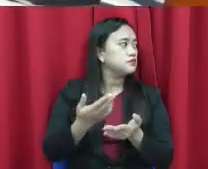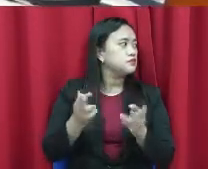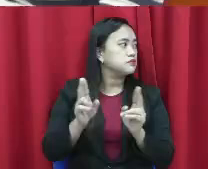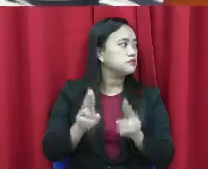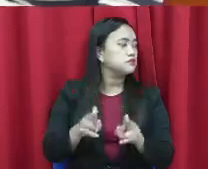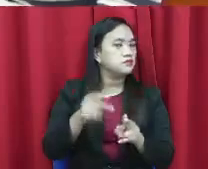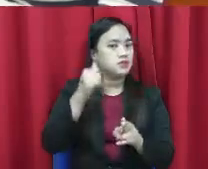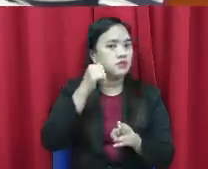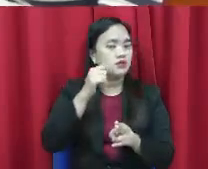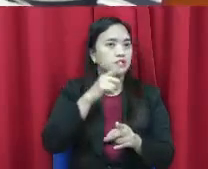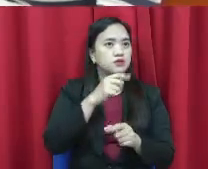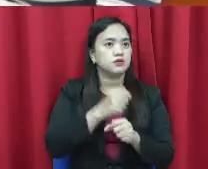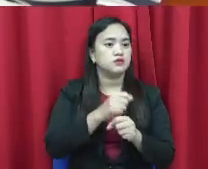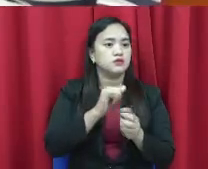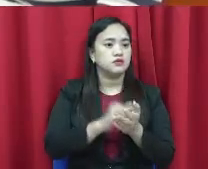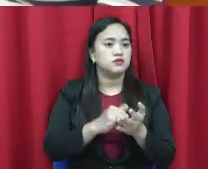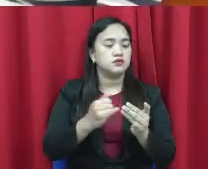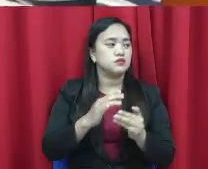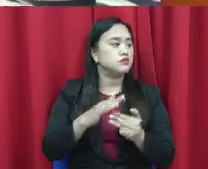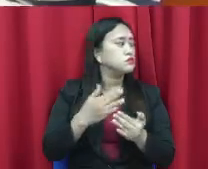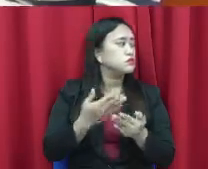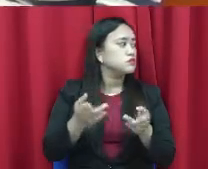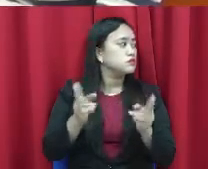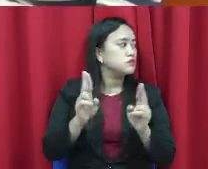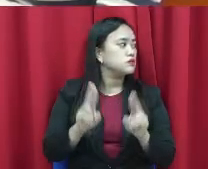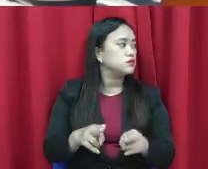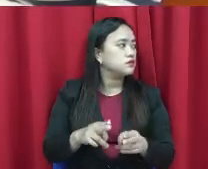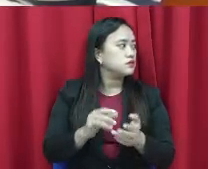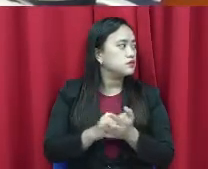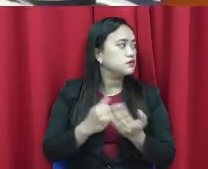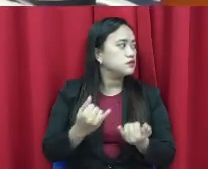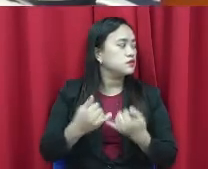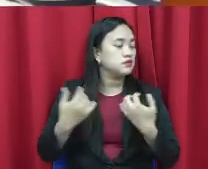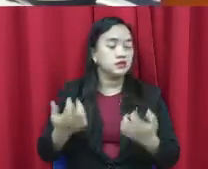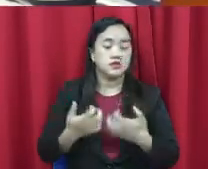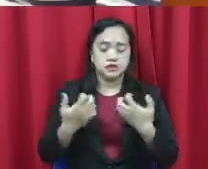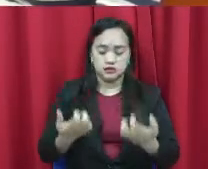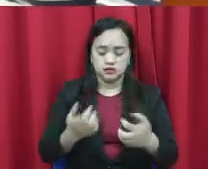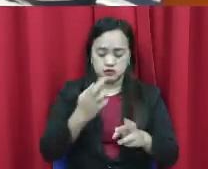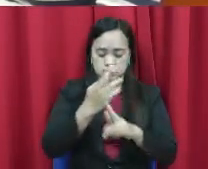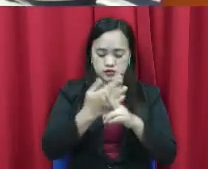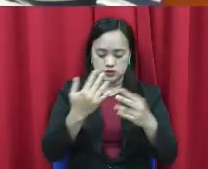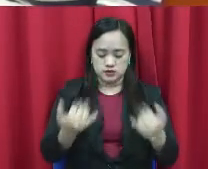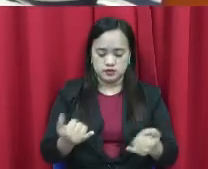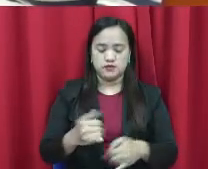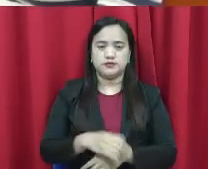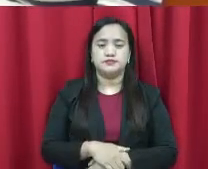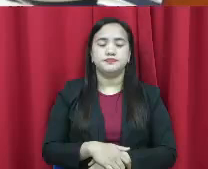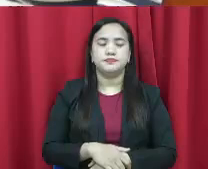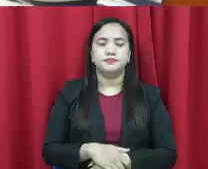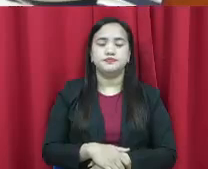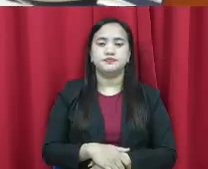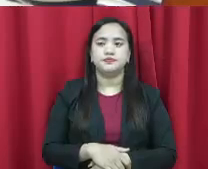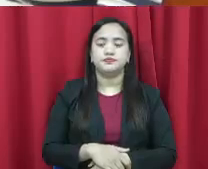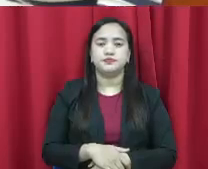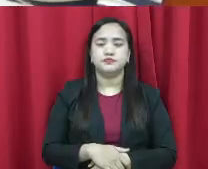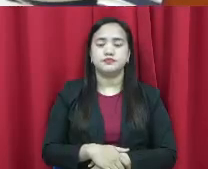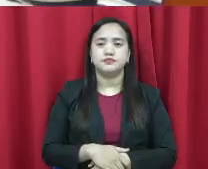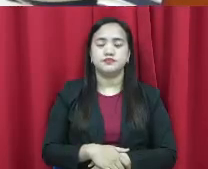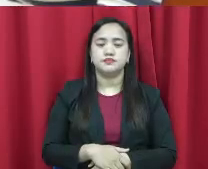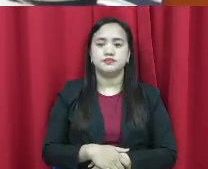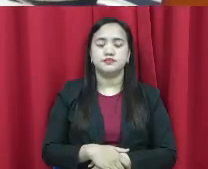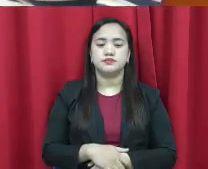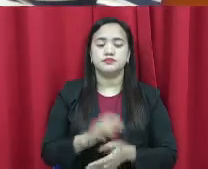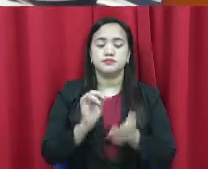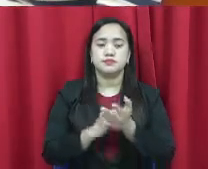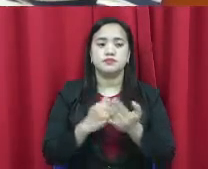po kami na na ganon and we Enjoy na nae-enjoy namin na yun yung ah